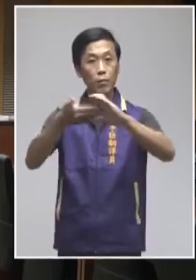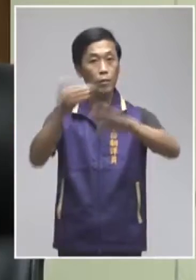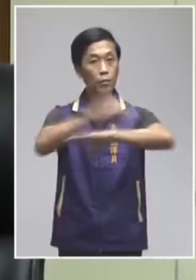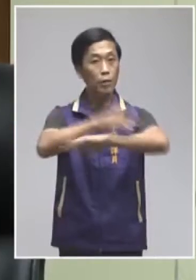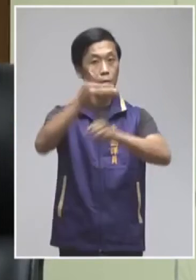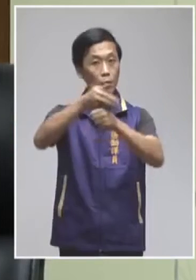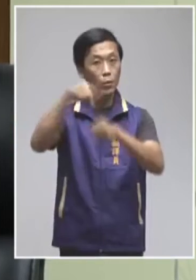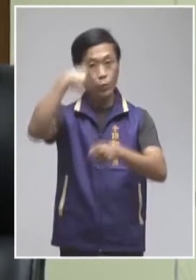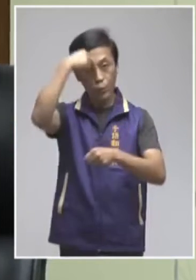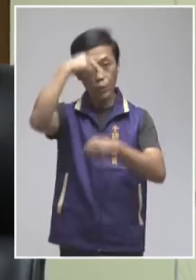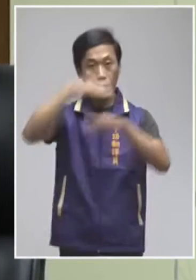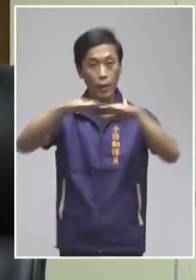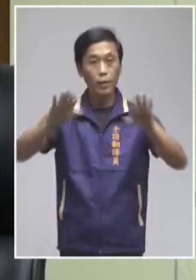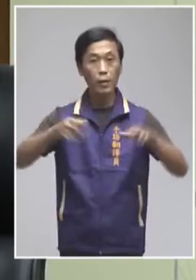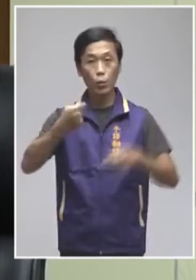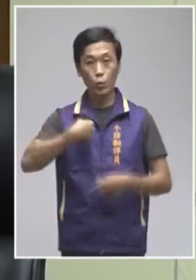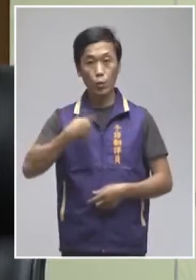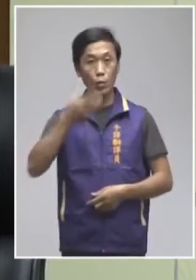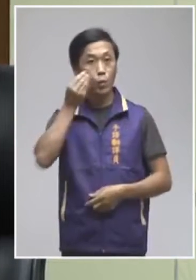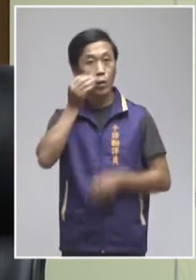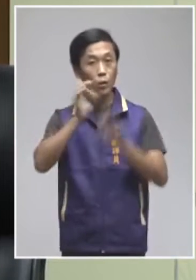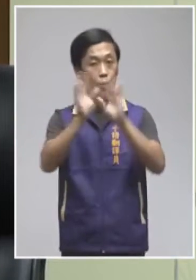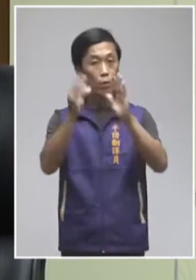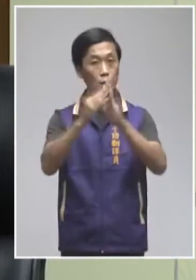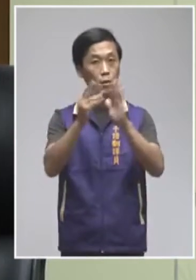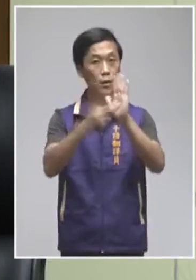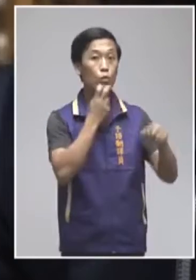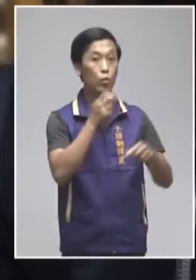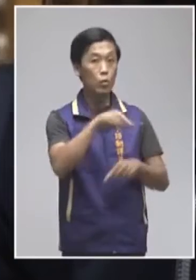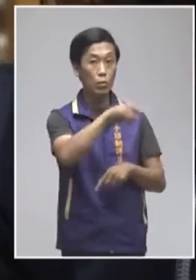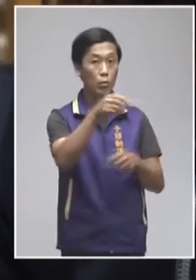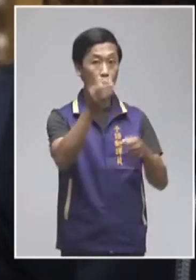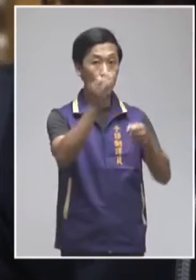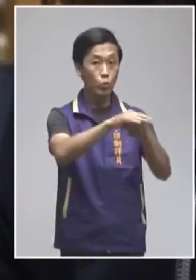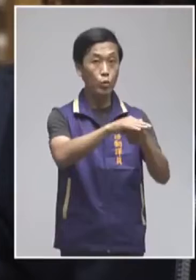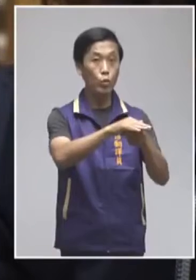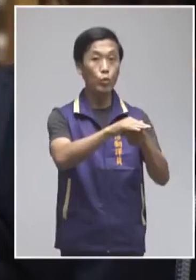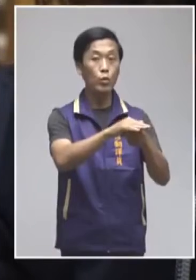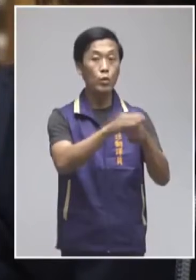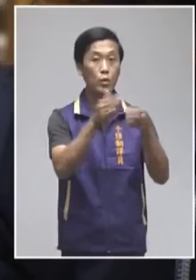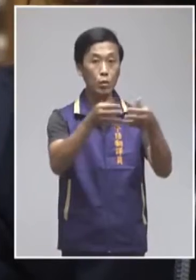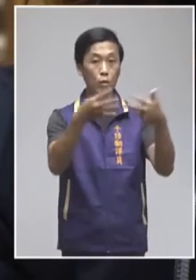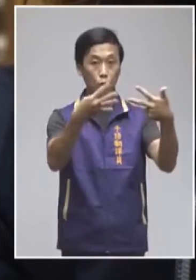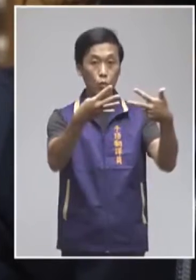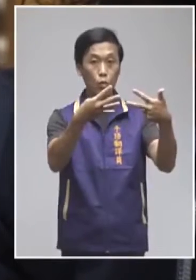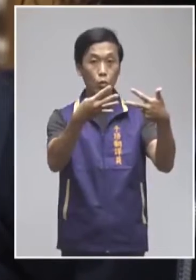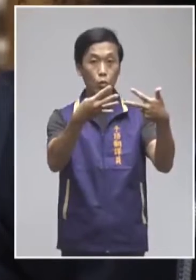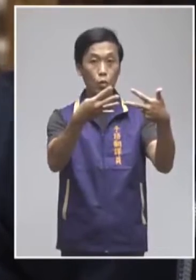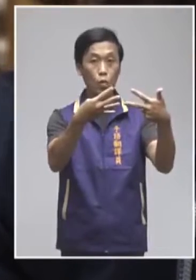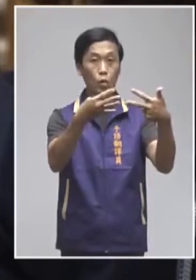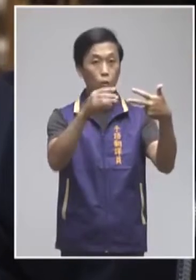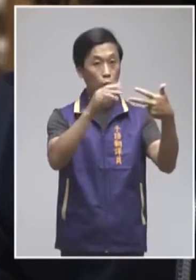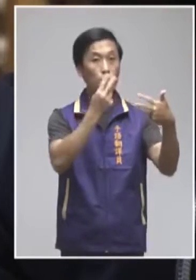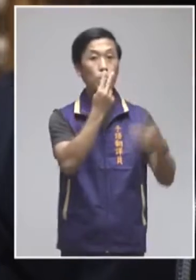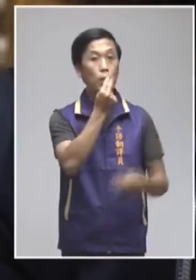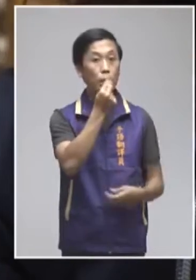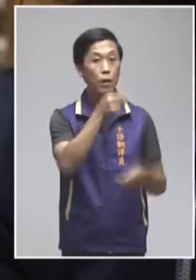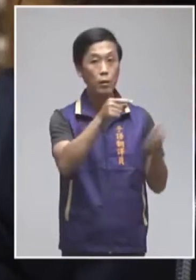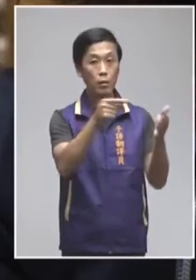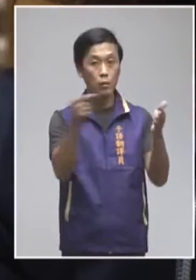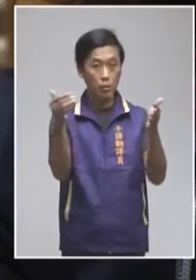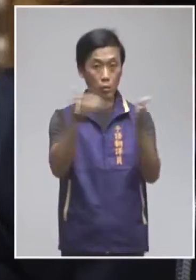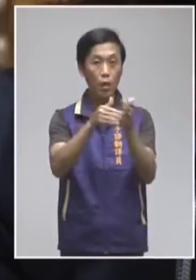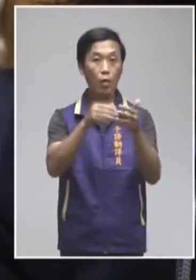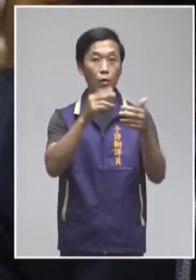助，周日到周四的平日，针对安心旅宿、动物友善旅馆以及无障碍旅宿的住宿，高雄市加码到1000以及1500